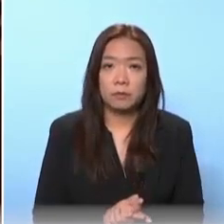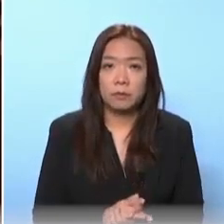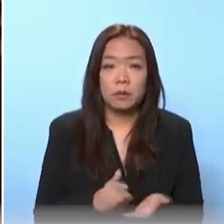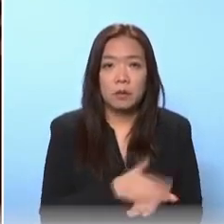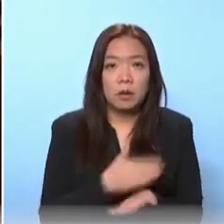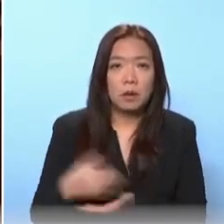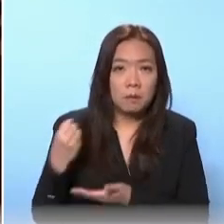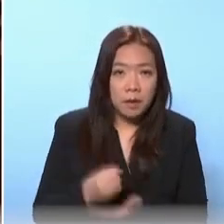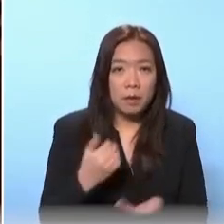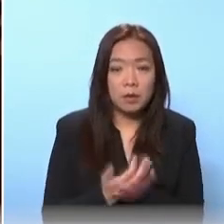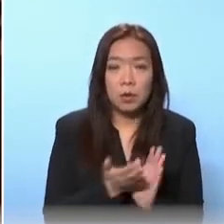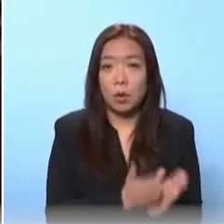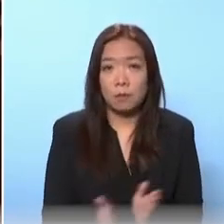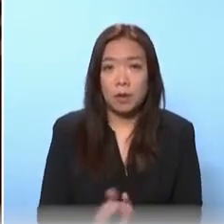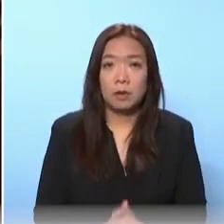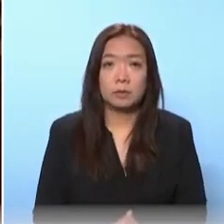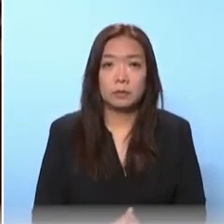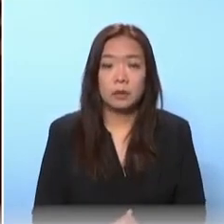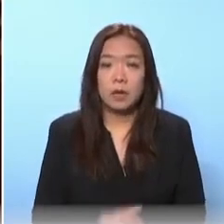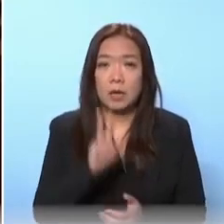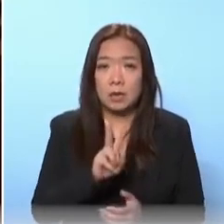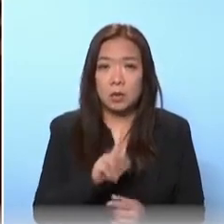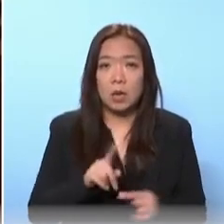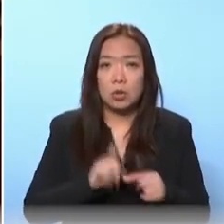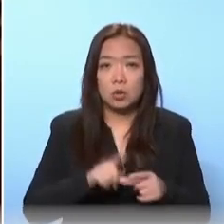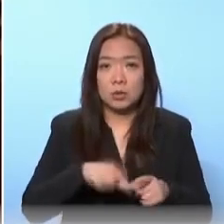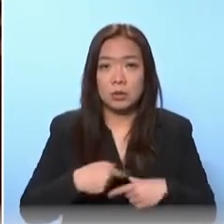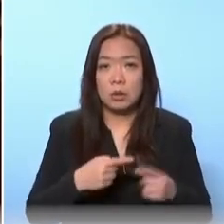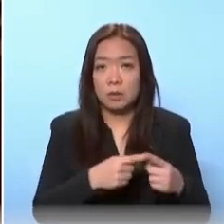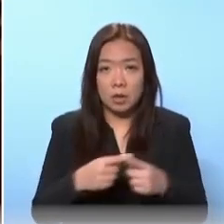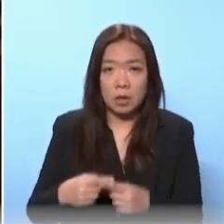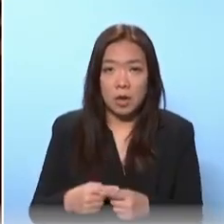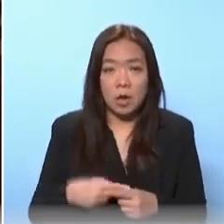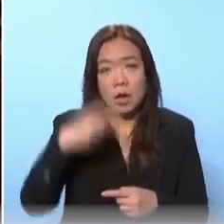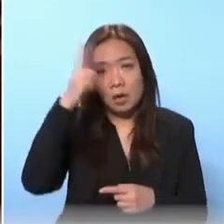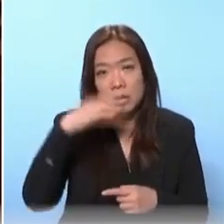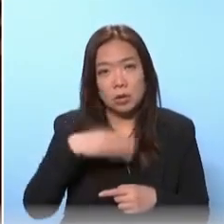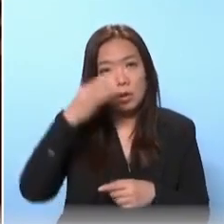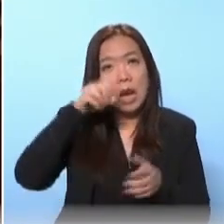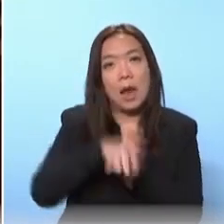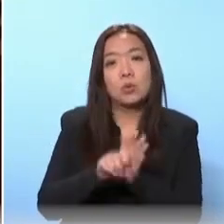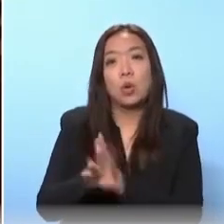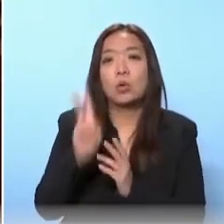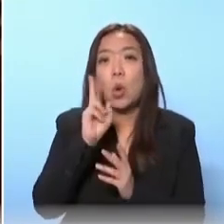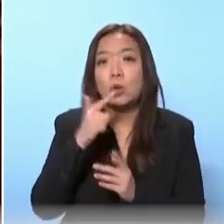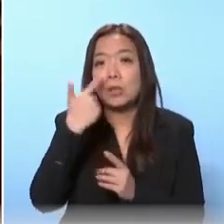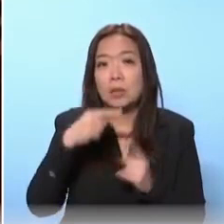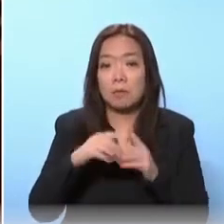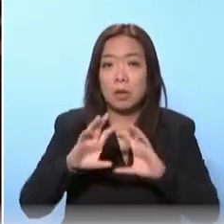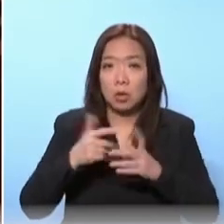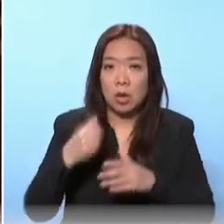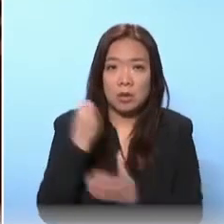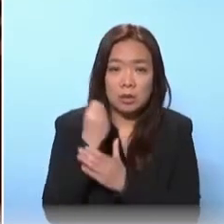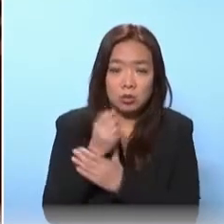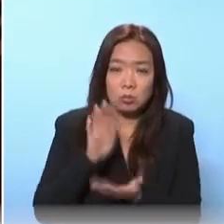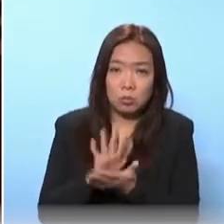分配呢個資源嘅時候咧，都見到咧，往往中產咧都係被忽略嘅。就好似我哋新民黨咧爭取咗多年嘅